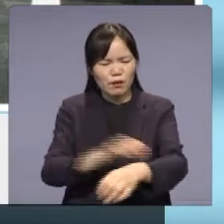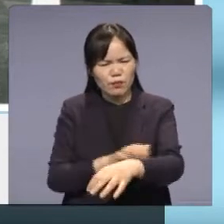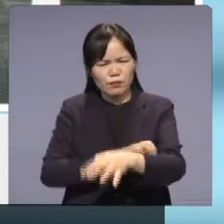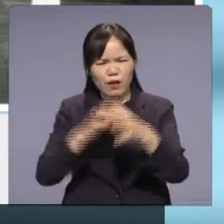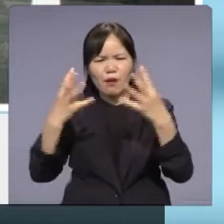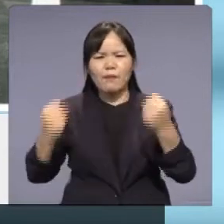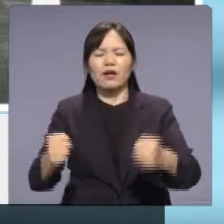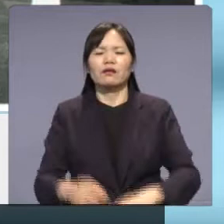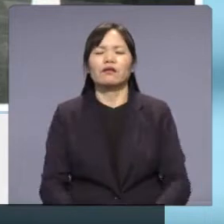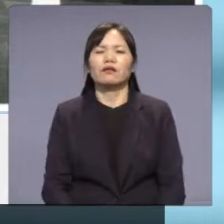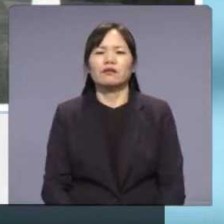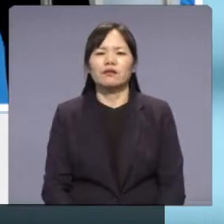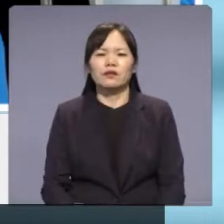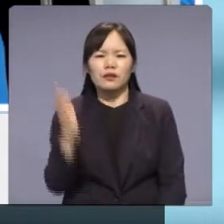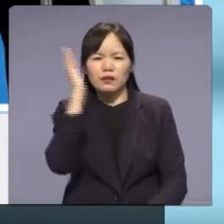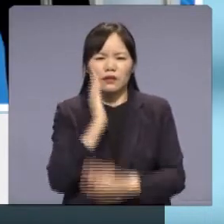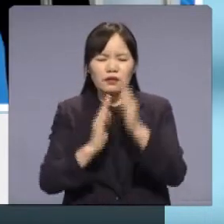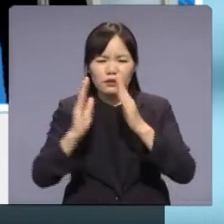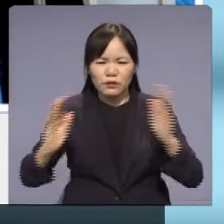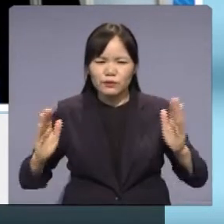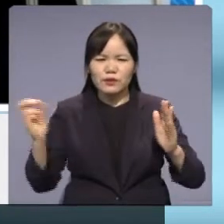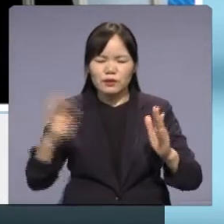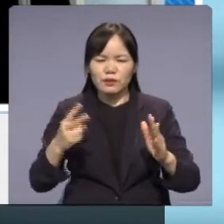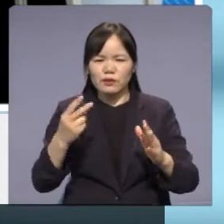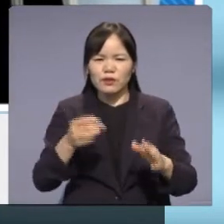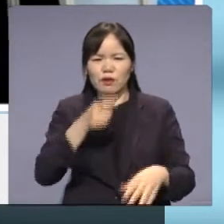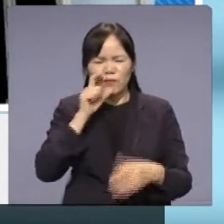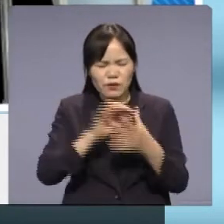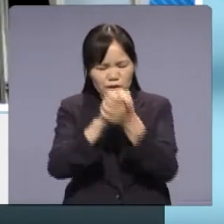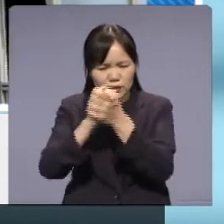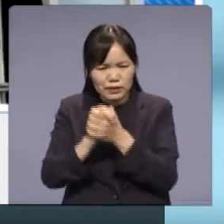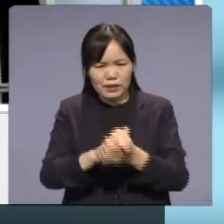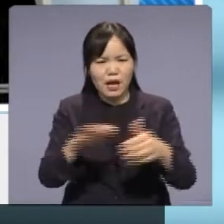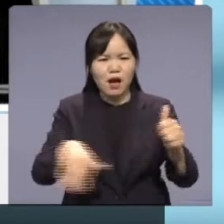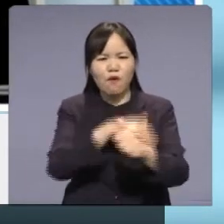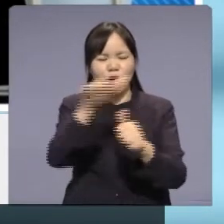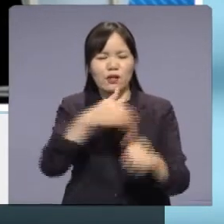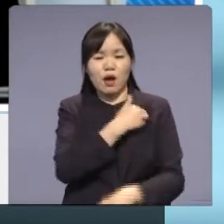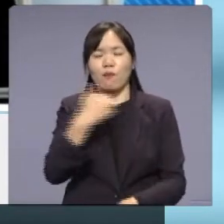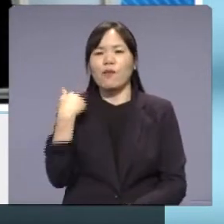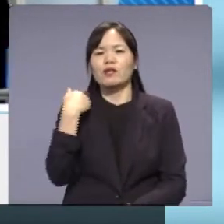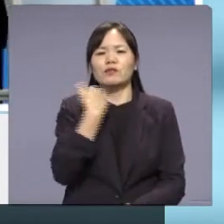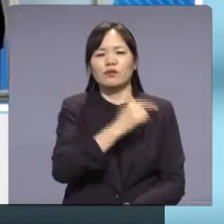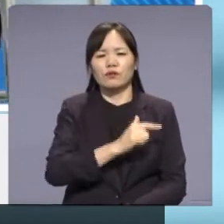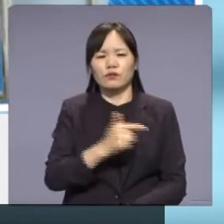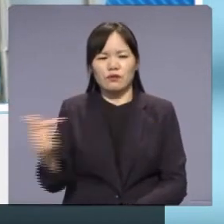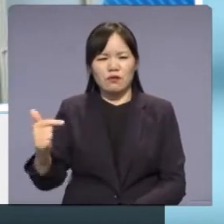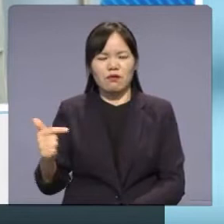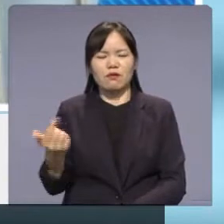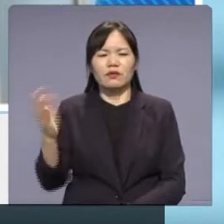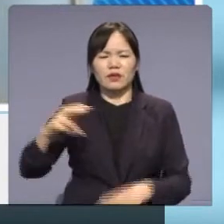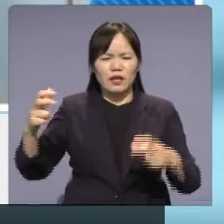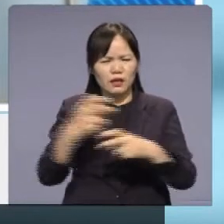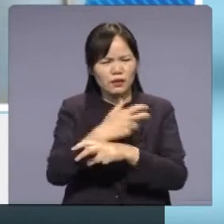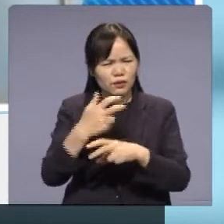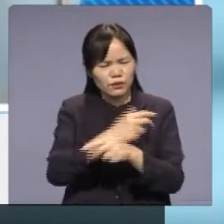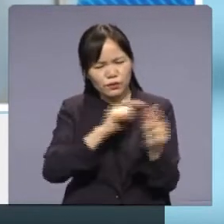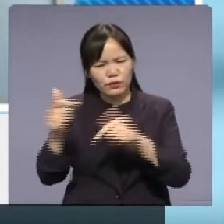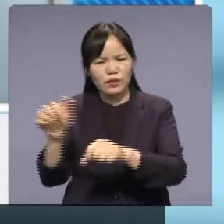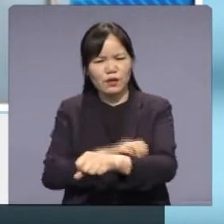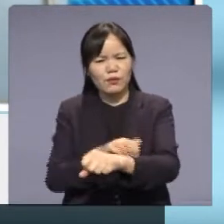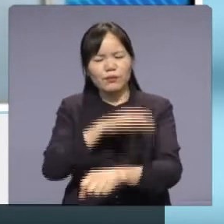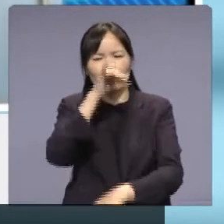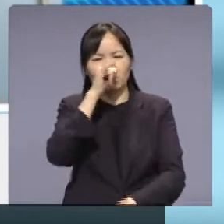많은 부분이죠. 녹지 부분이라든가 친수 환경이라든가 이런 그 만족도는 굉장히 높은데 교통이라든가 이런 부분에 불편한